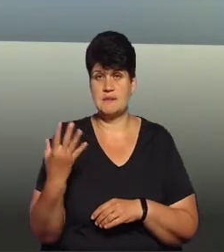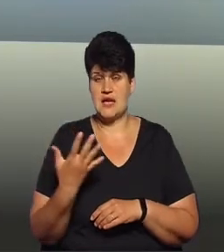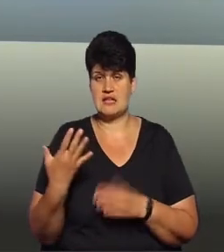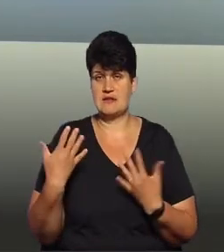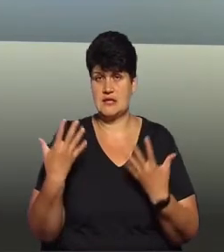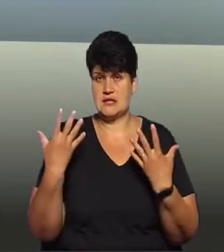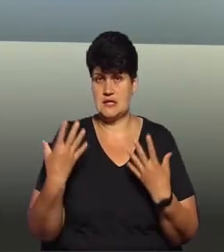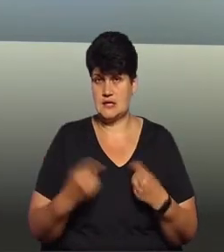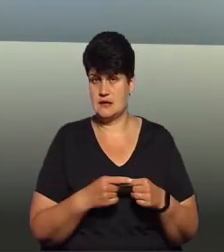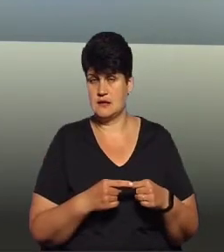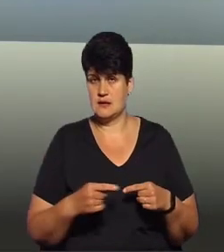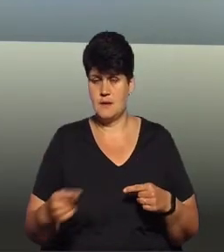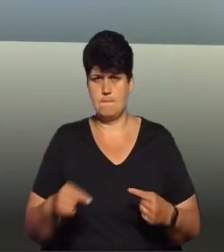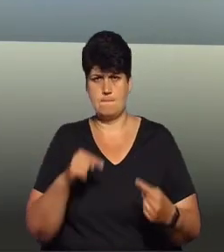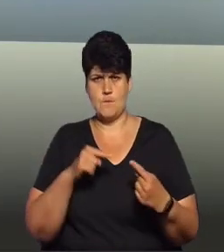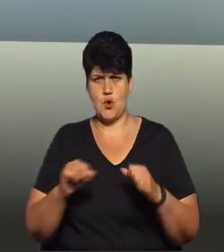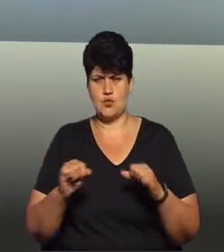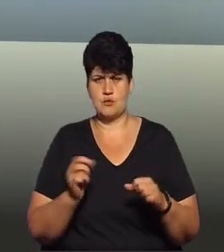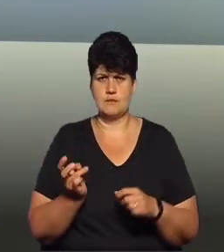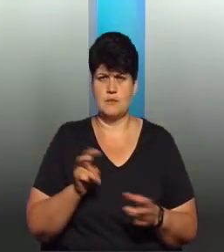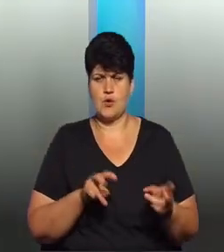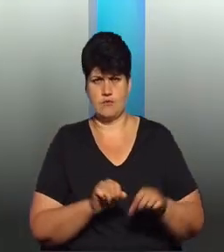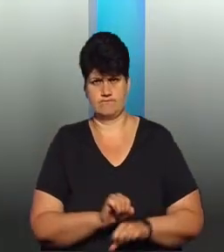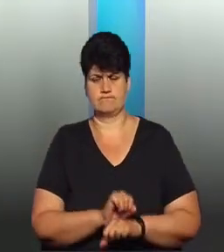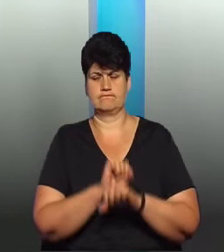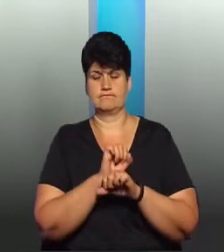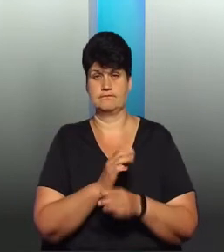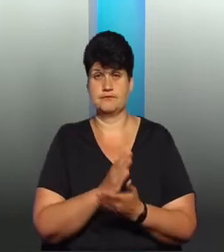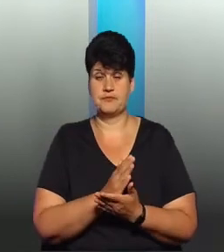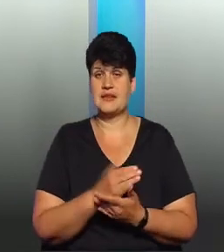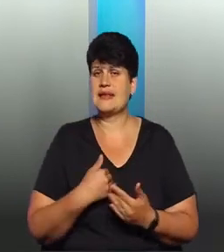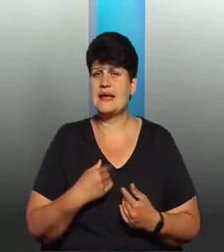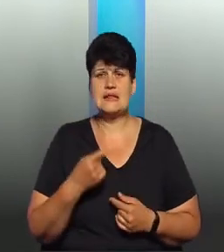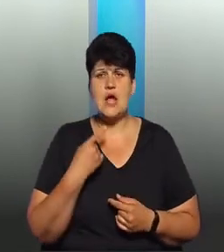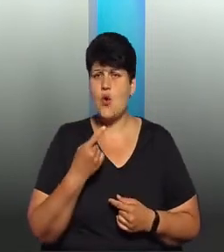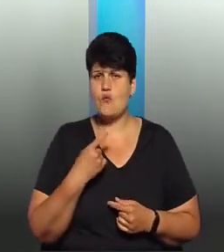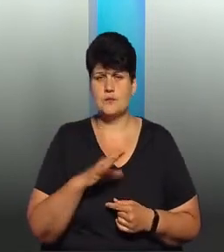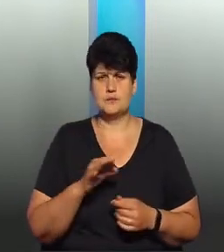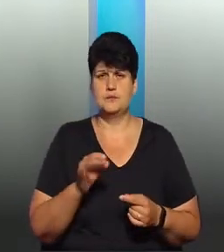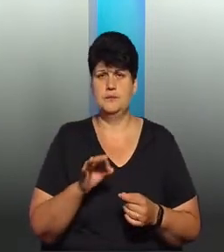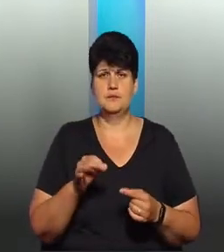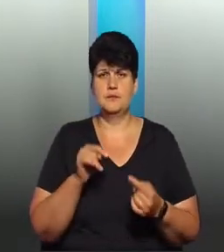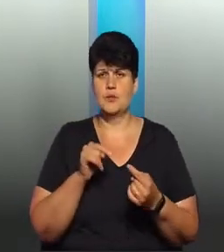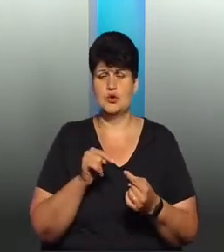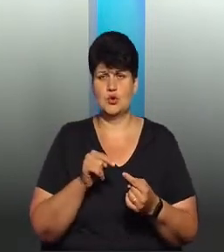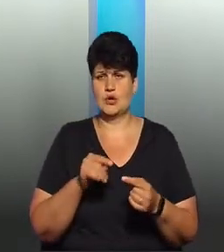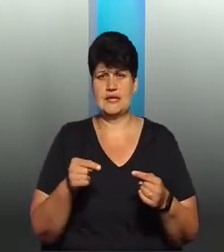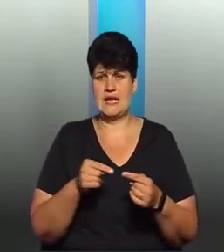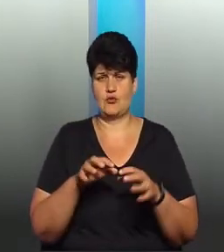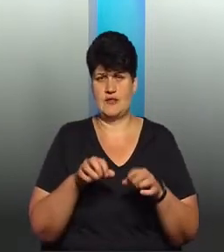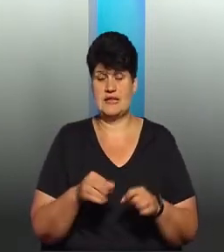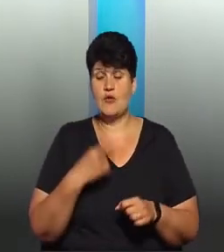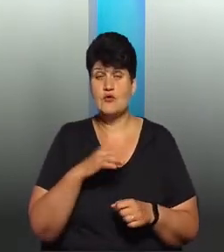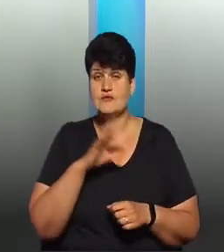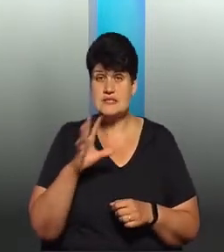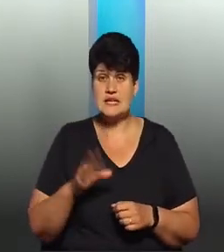його рішень виходять і протестують. Я не говорю проти конкретної влади. Я не проти конкретної, я говорю взагалі, що в нас в Україні так чомусь